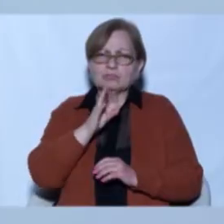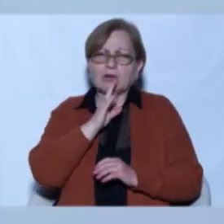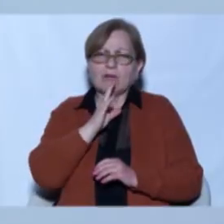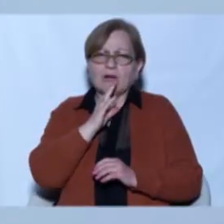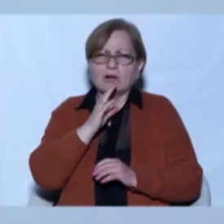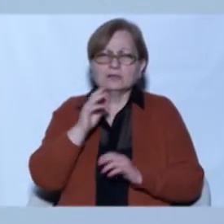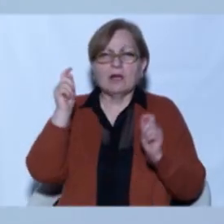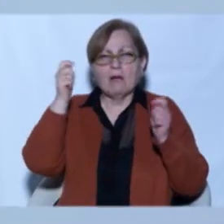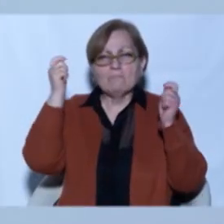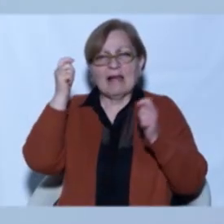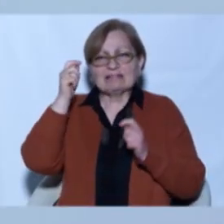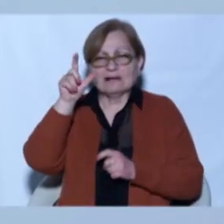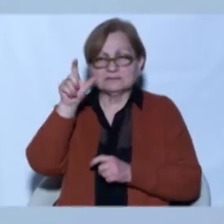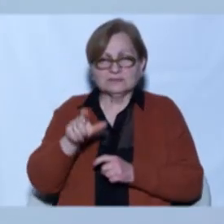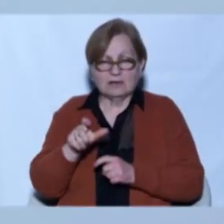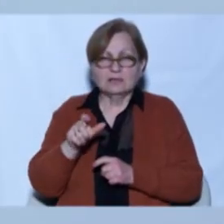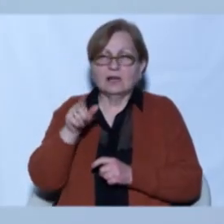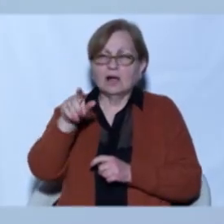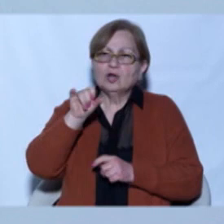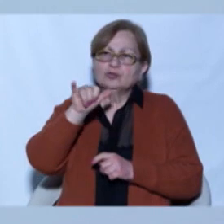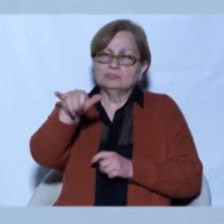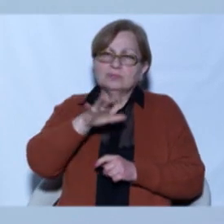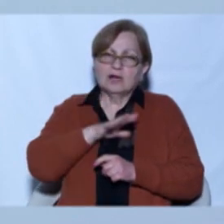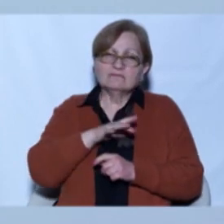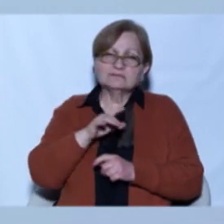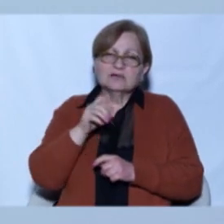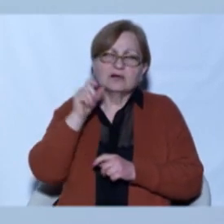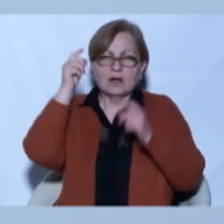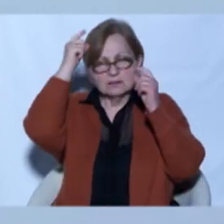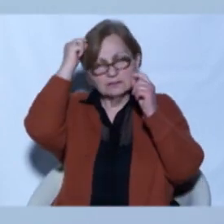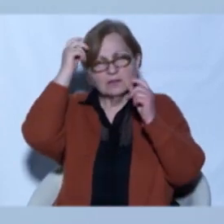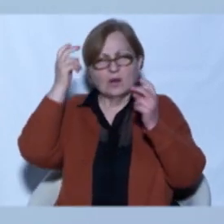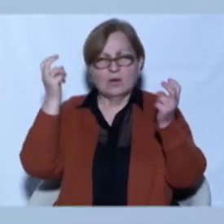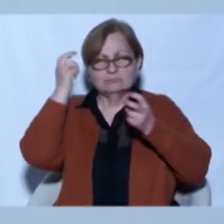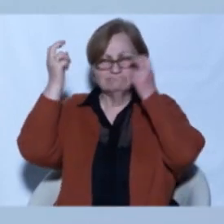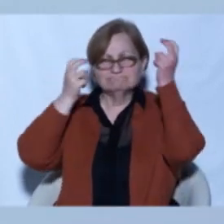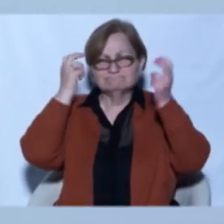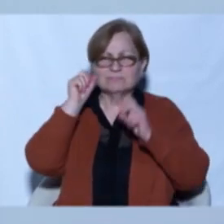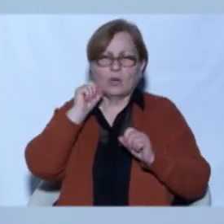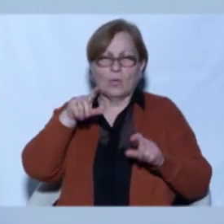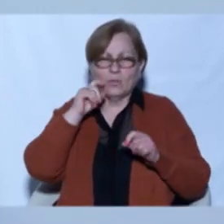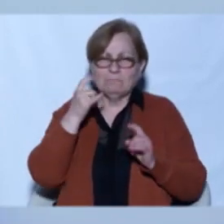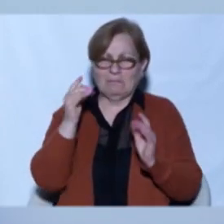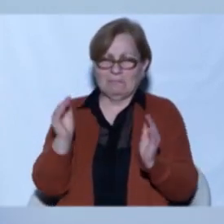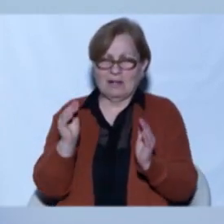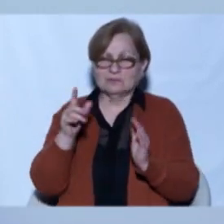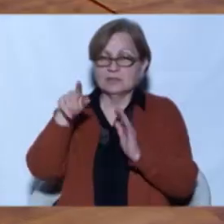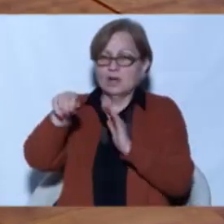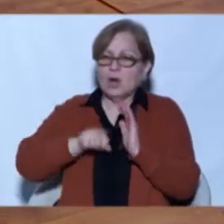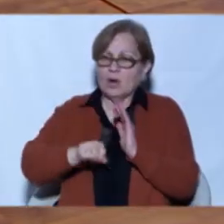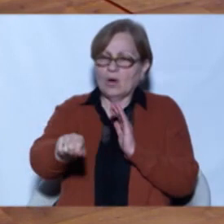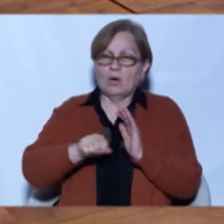ოქროს ქოჩრიანი ვაჟი და ამ ვაჟს ოქროს აკვანში ზრდიდა. კოშკის ძირას იყო ერთი